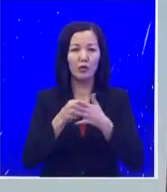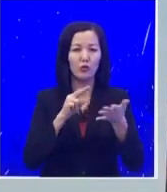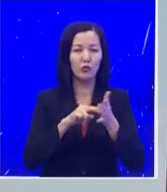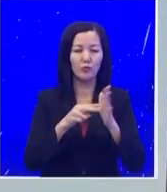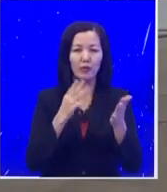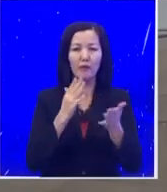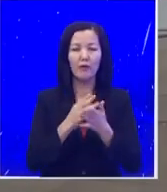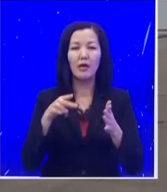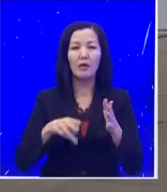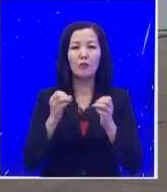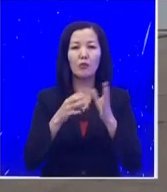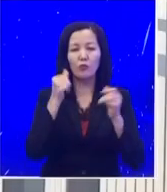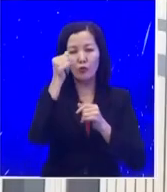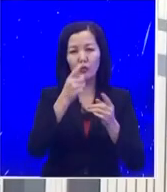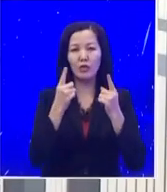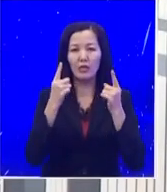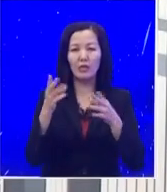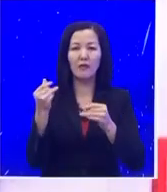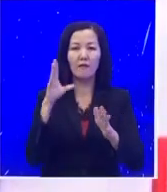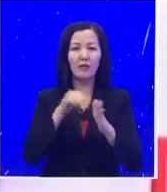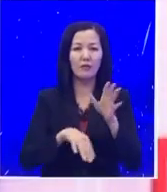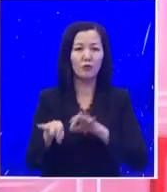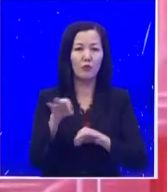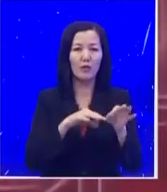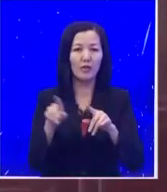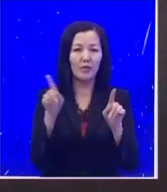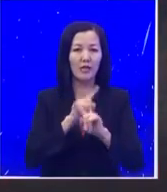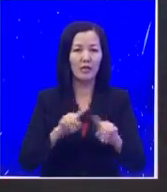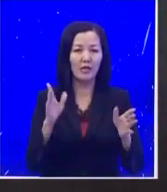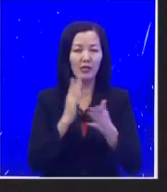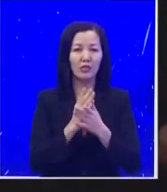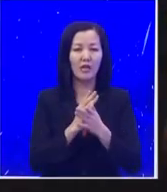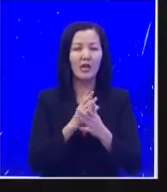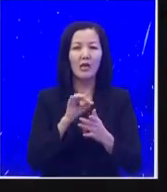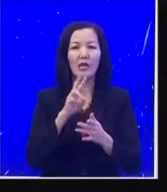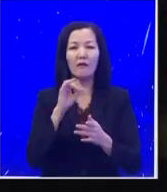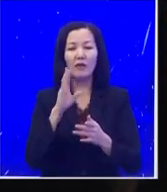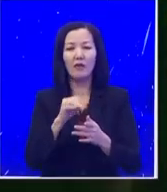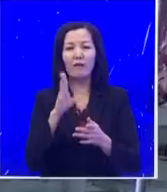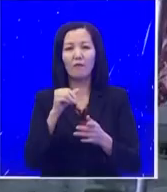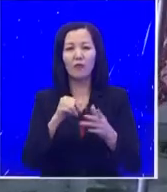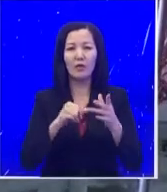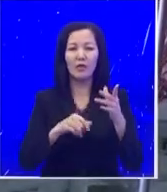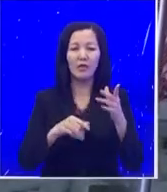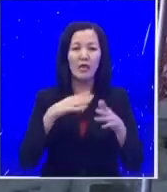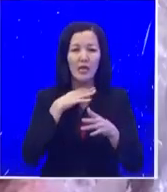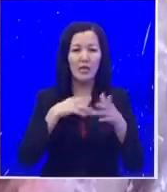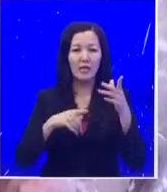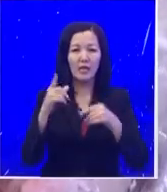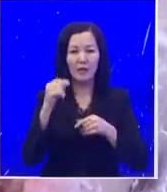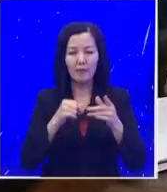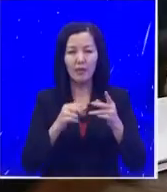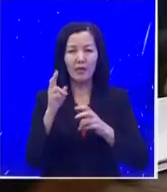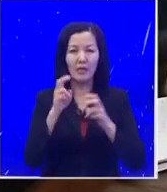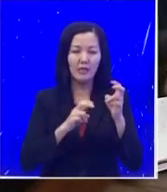жоспарда. 2019 әрі инвест жобаларымен де ерекшеленді. Империя фуд қайыңды ет комбинаттары. Ендігі